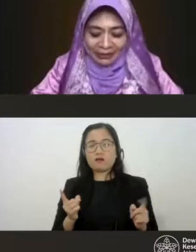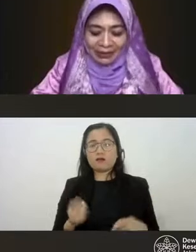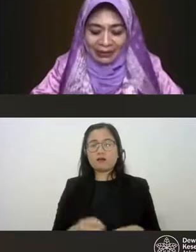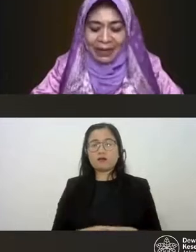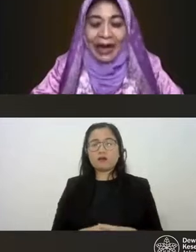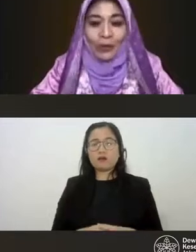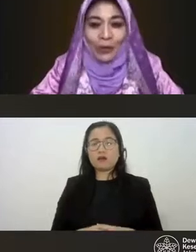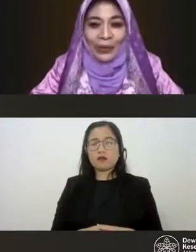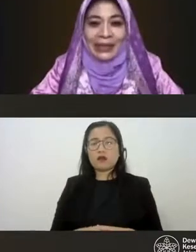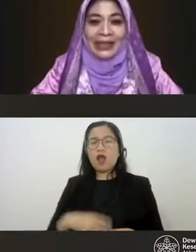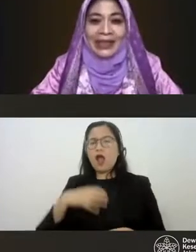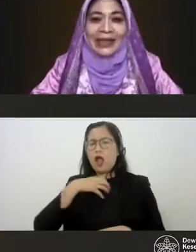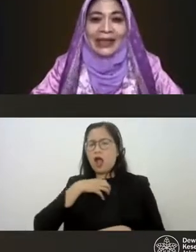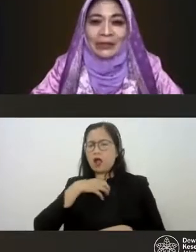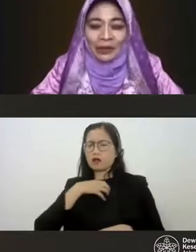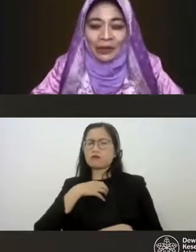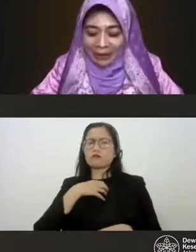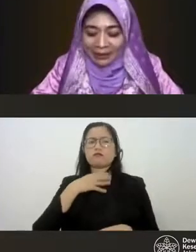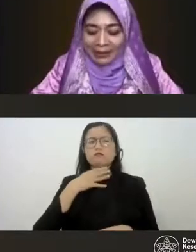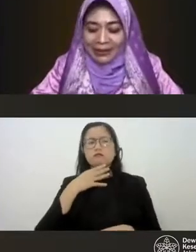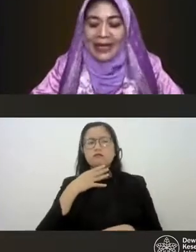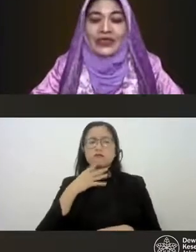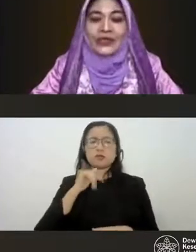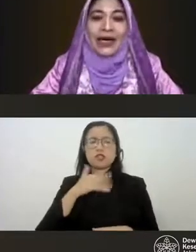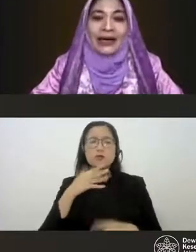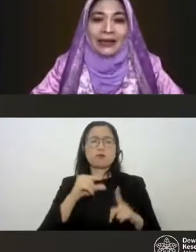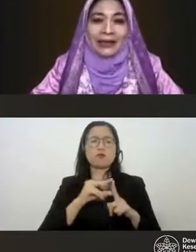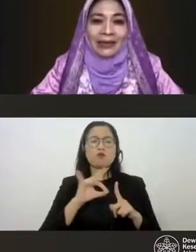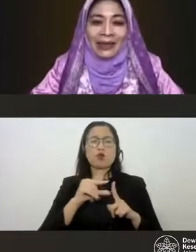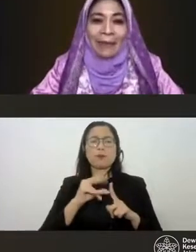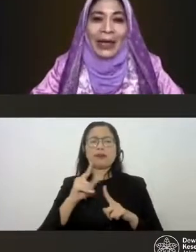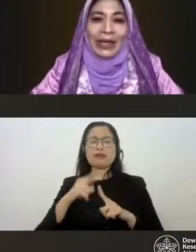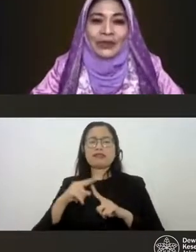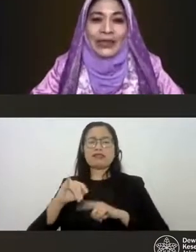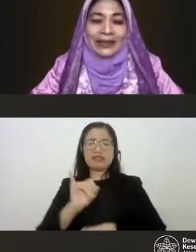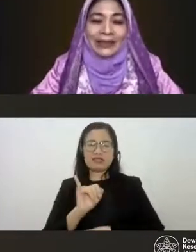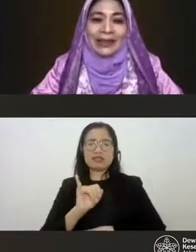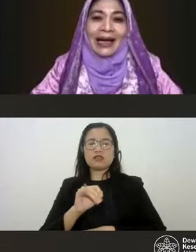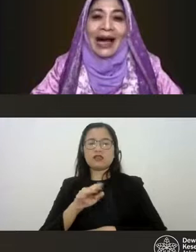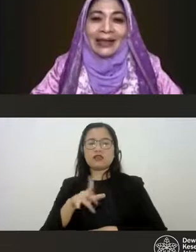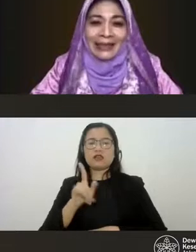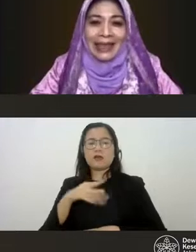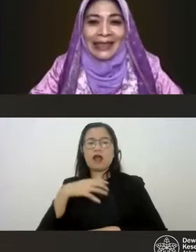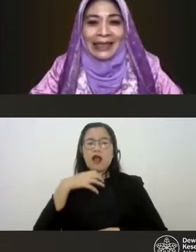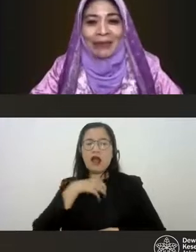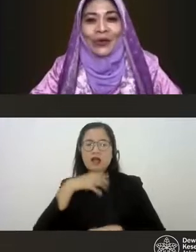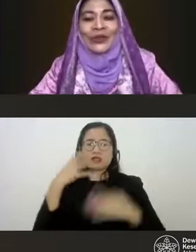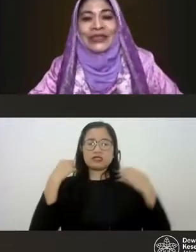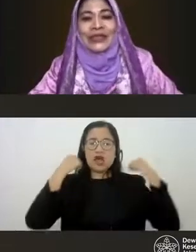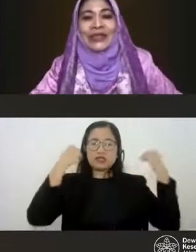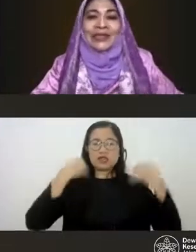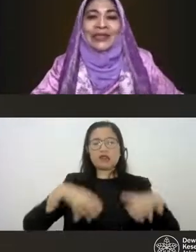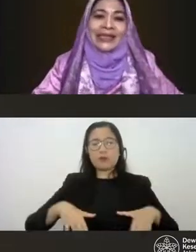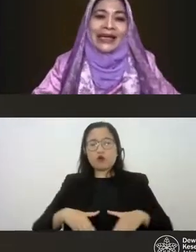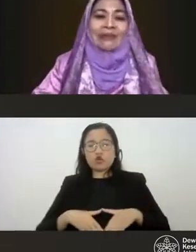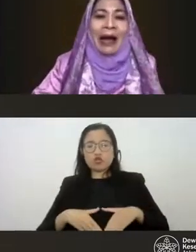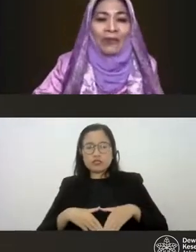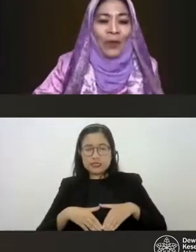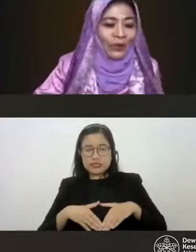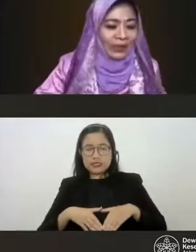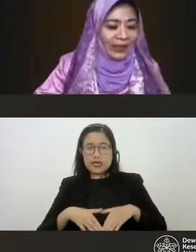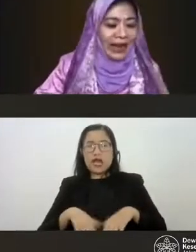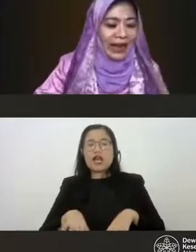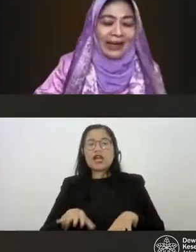hibzuddin, hak properti, ya, hibzul mal, dan juga hibzun nasl, hak kesehatan reproduksi. Jadi